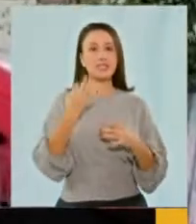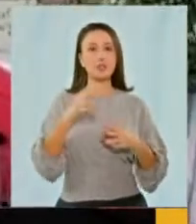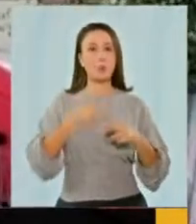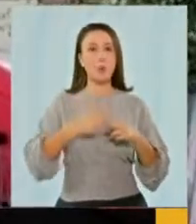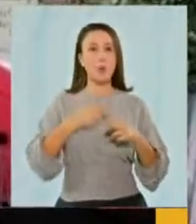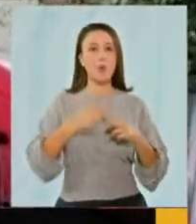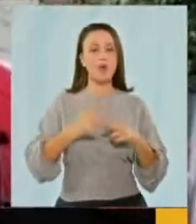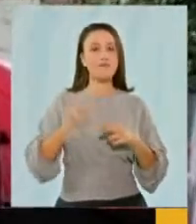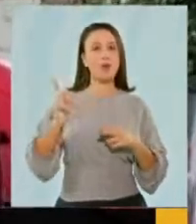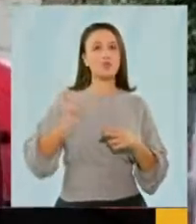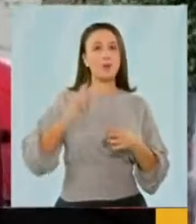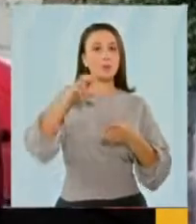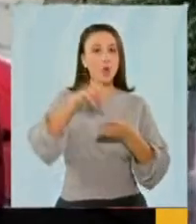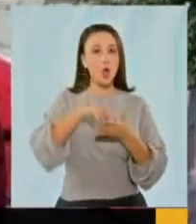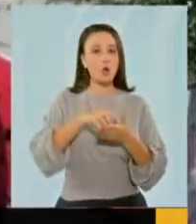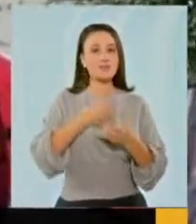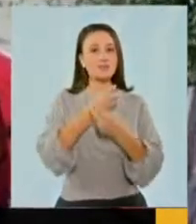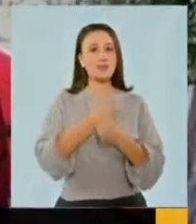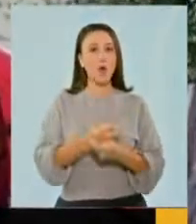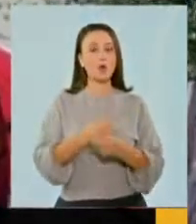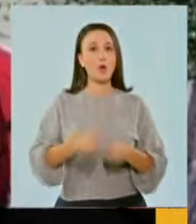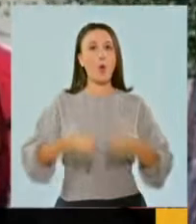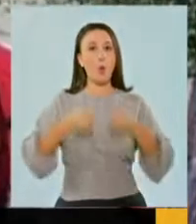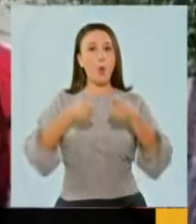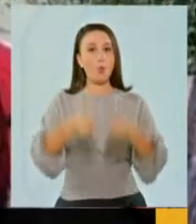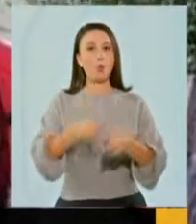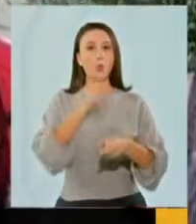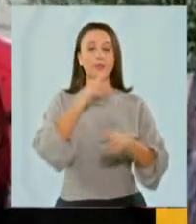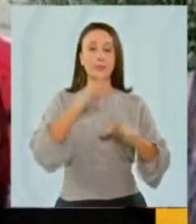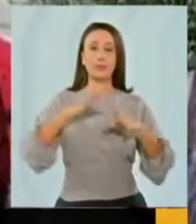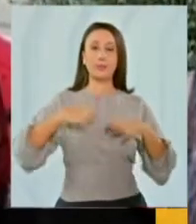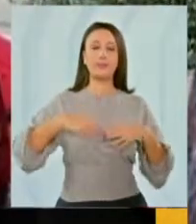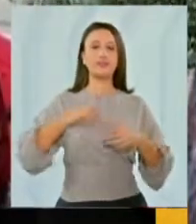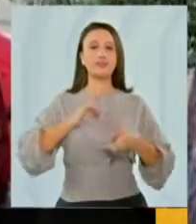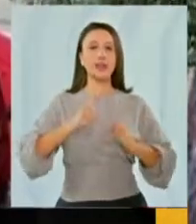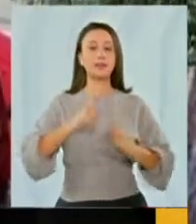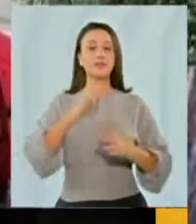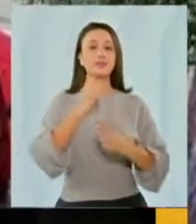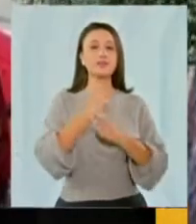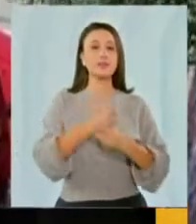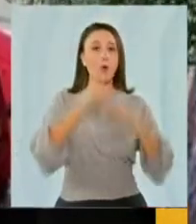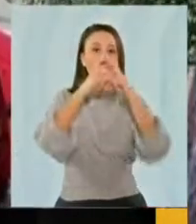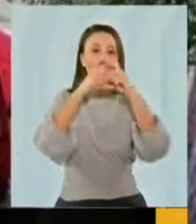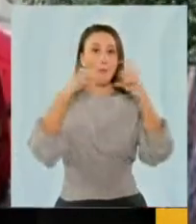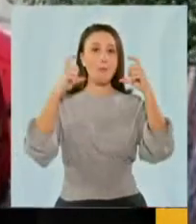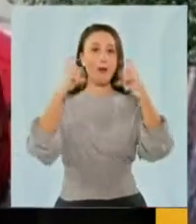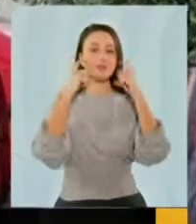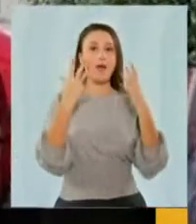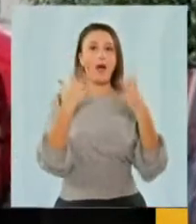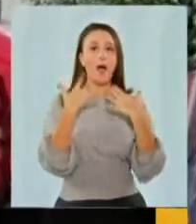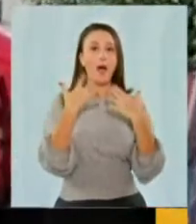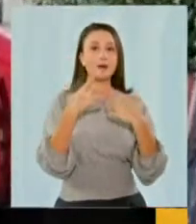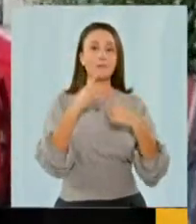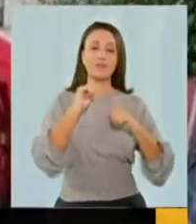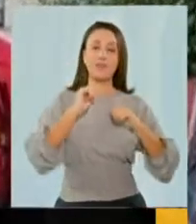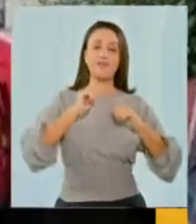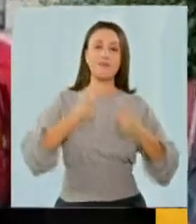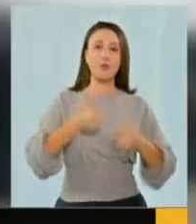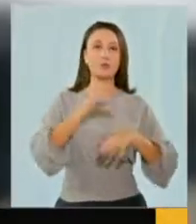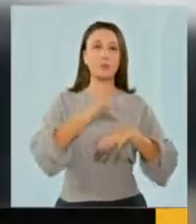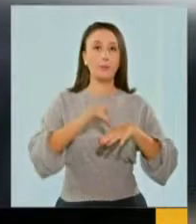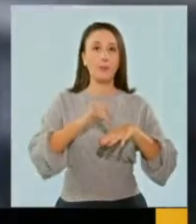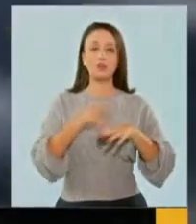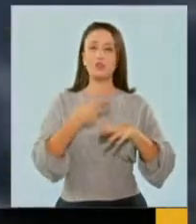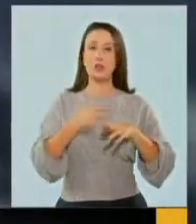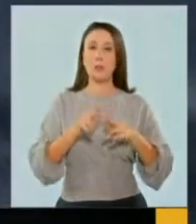așteaptă locul pe scaunele de pe holuri, unde primesc tratament și stau cu masca de oxigen. Efortul medicilor este din ce în ce mai mare